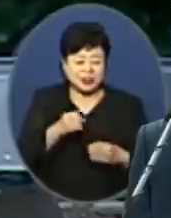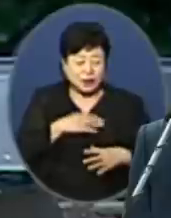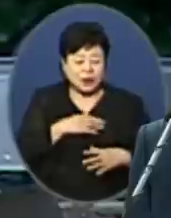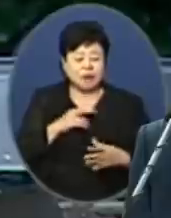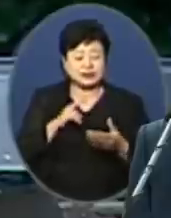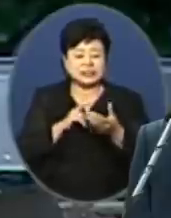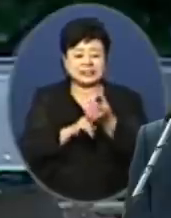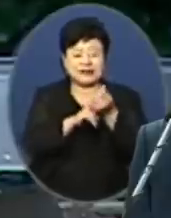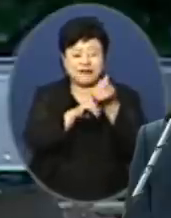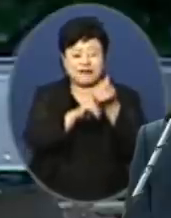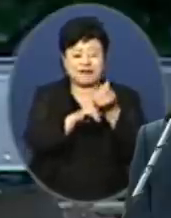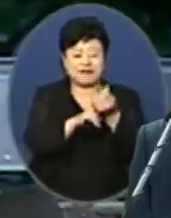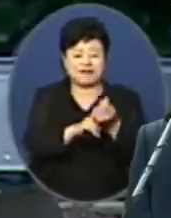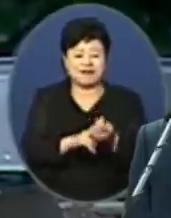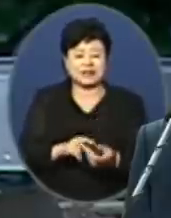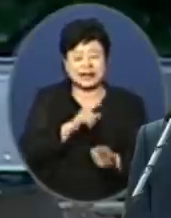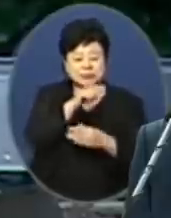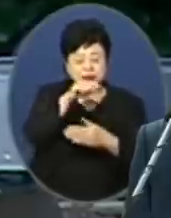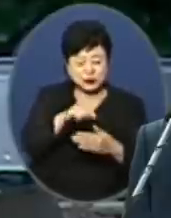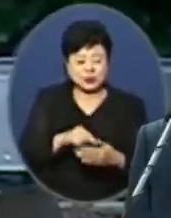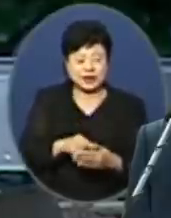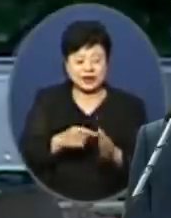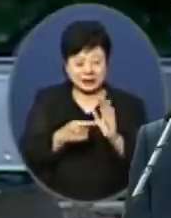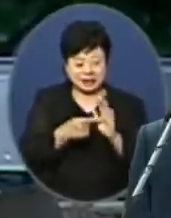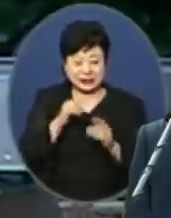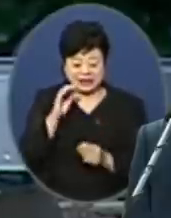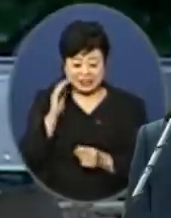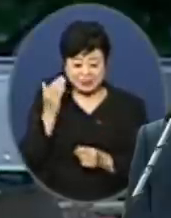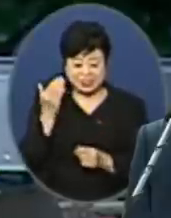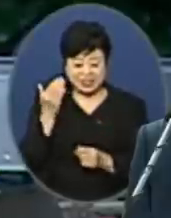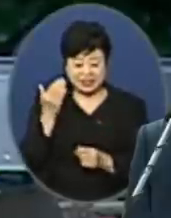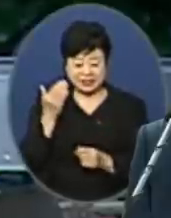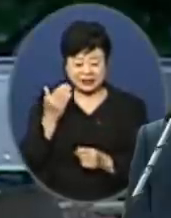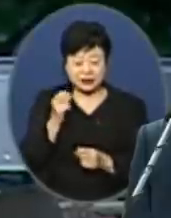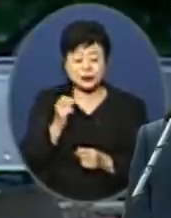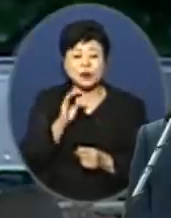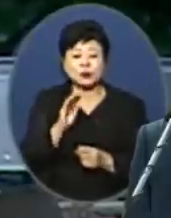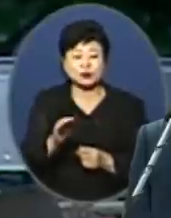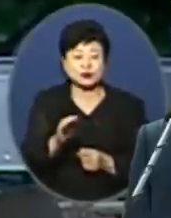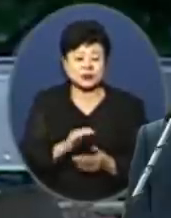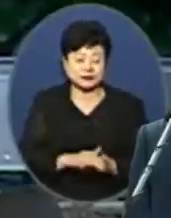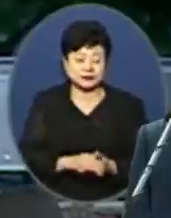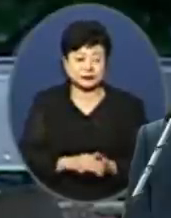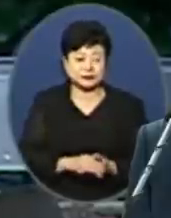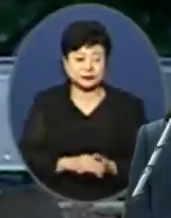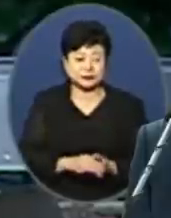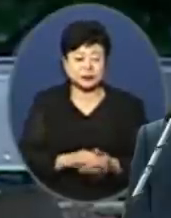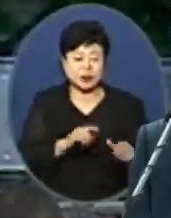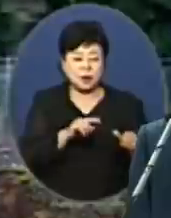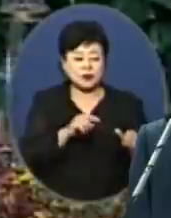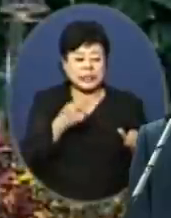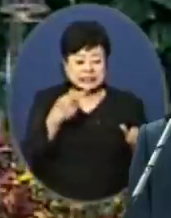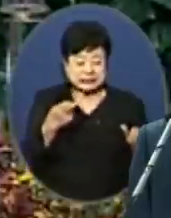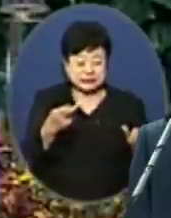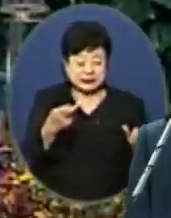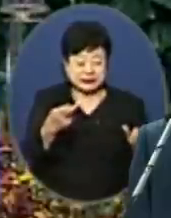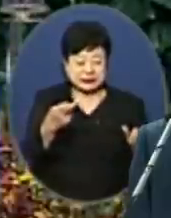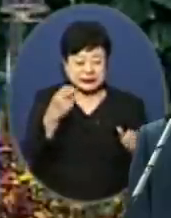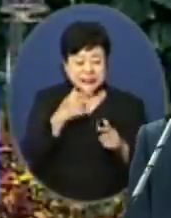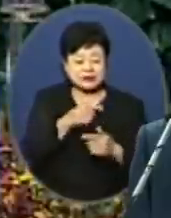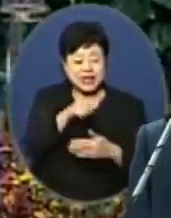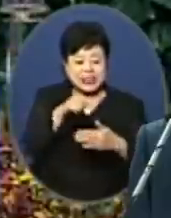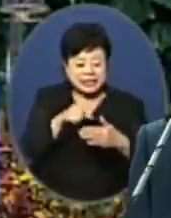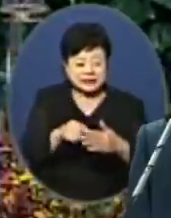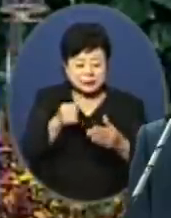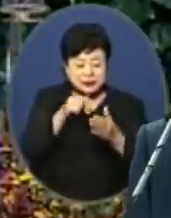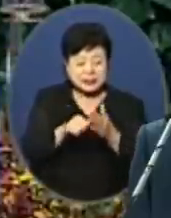기사와 이적을 여러분 생활 속에 볼 수가 있는 것입니다. 고린도 후서 5장 11절에 보면 누구든지 그리스도 안에